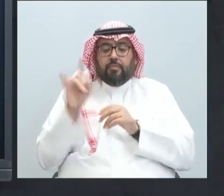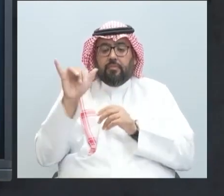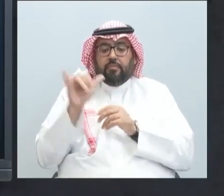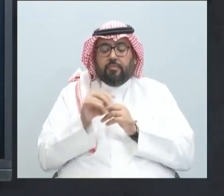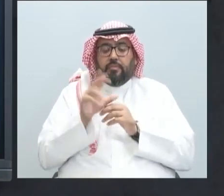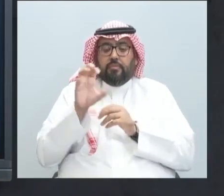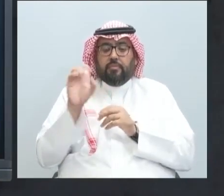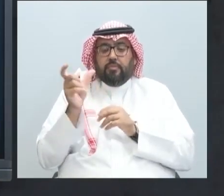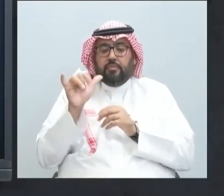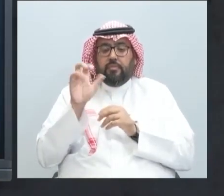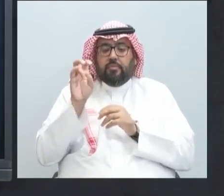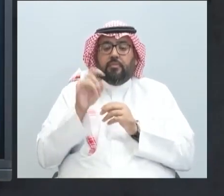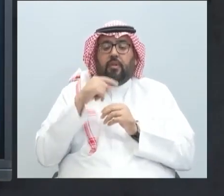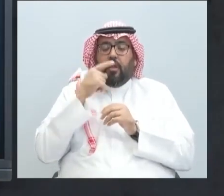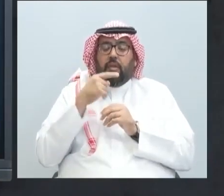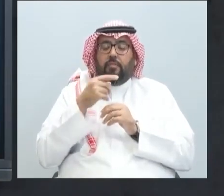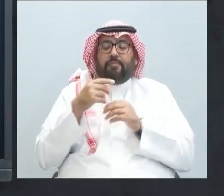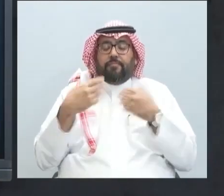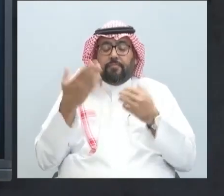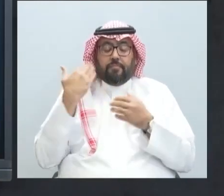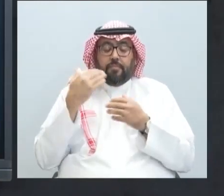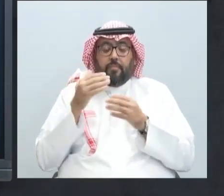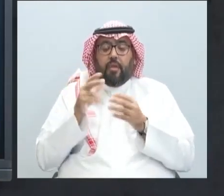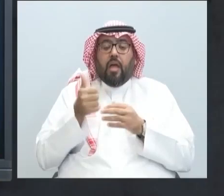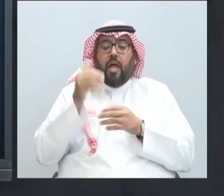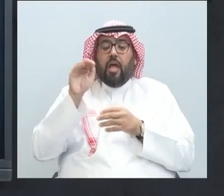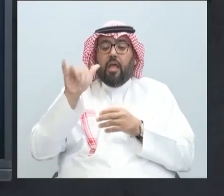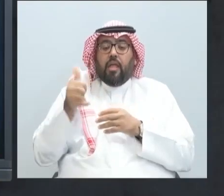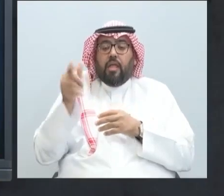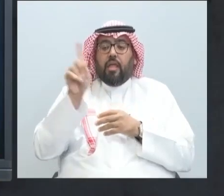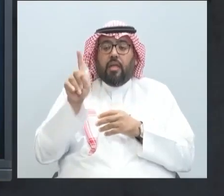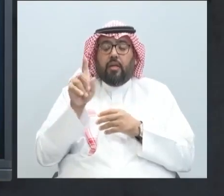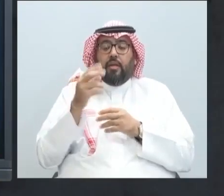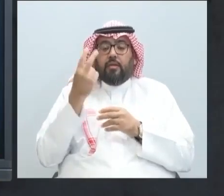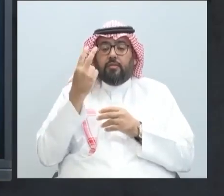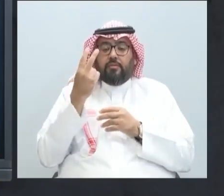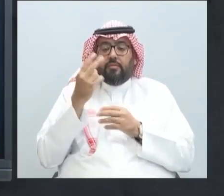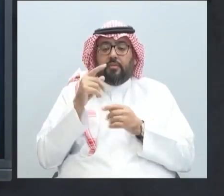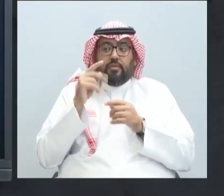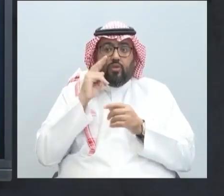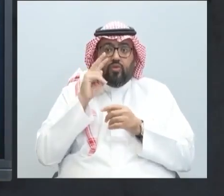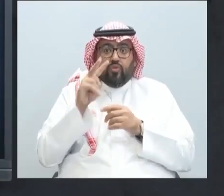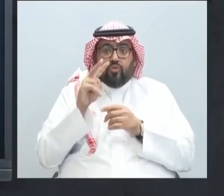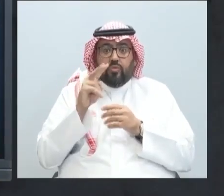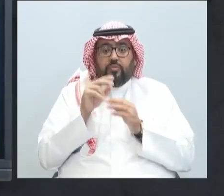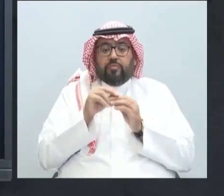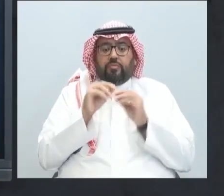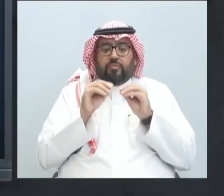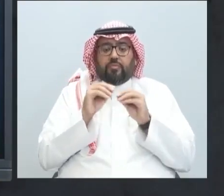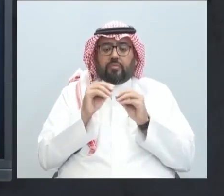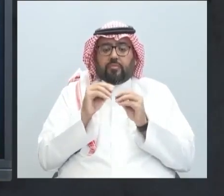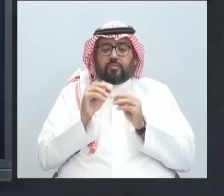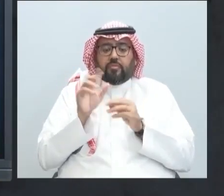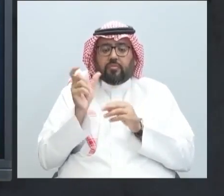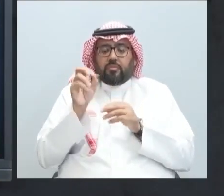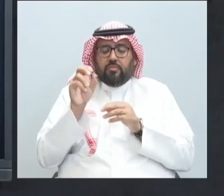الجنينيه اذا تتذكرون ونحن ندرس في احياء اثنين في مراحل التكوين الجنيني المبكر كنا نشاهد في مراحل التكوين الجنيني المبكر هنالك